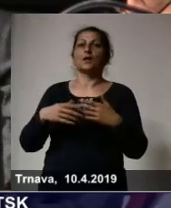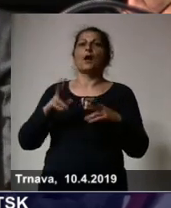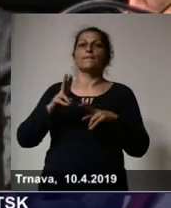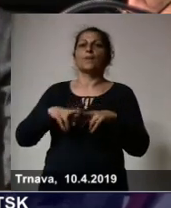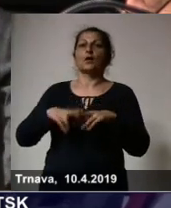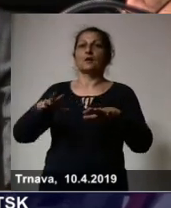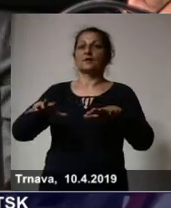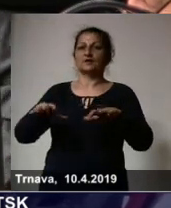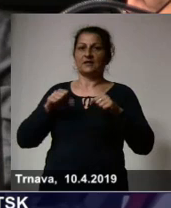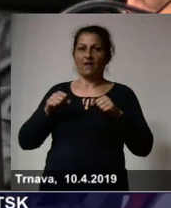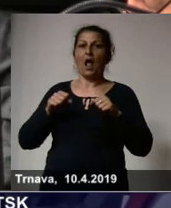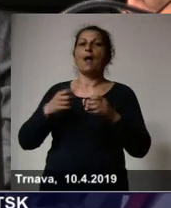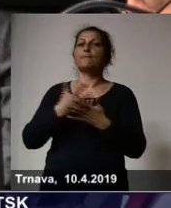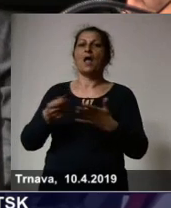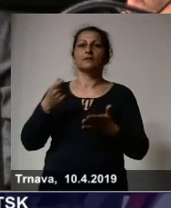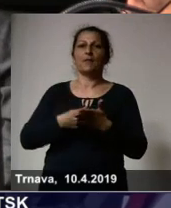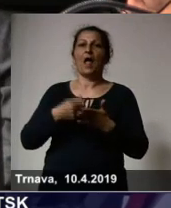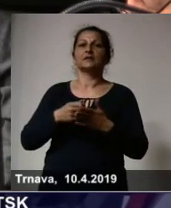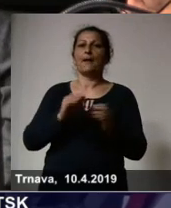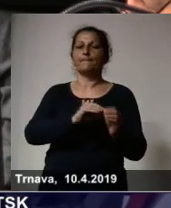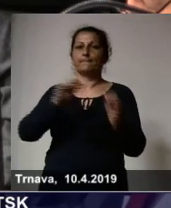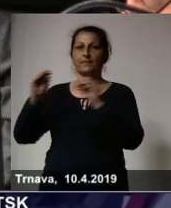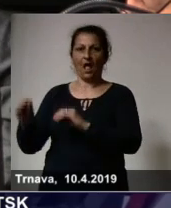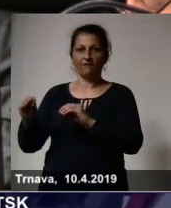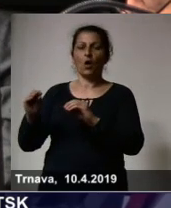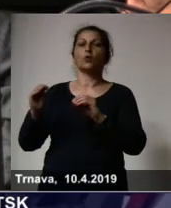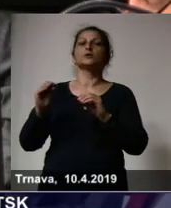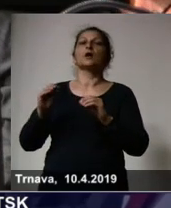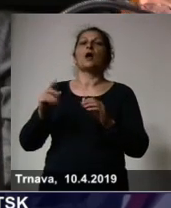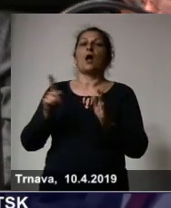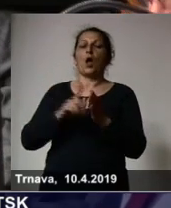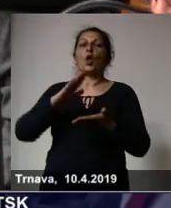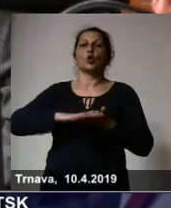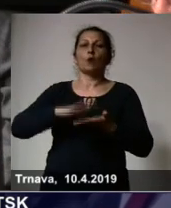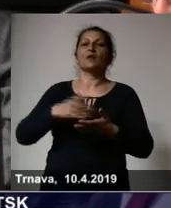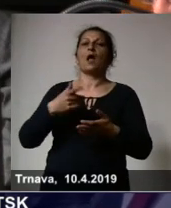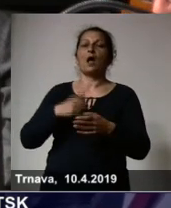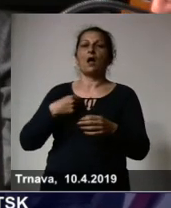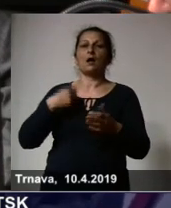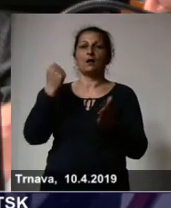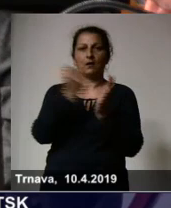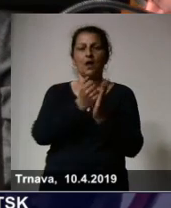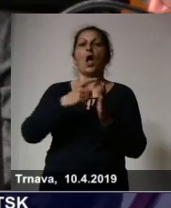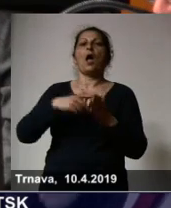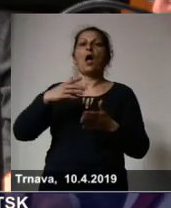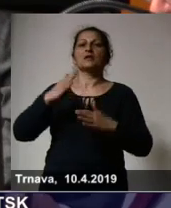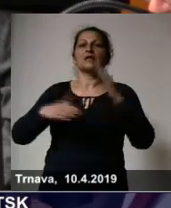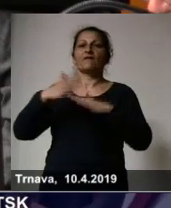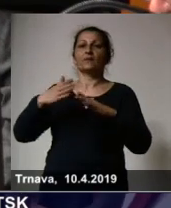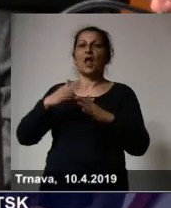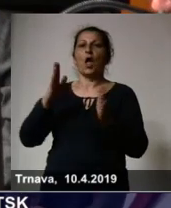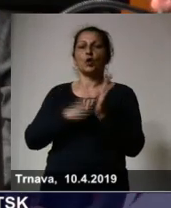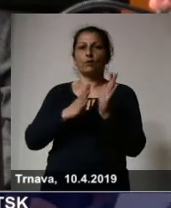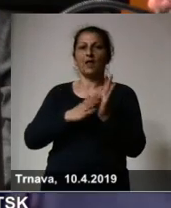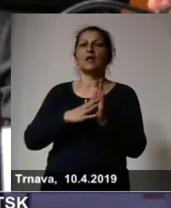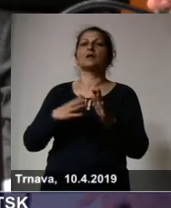schváliť bezodplatný prevod vlastníctva projektovej dokumentácie pre vydanie stavebného povolenia stavieb rekonštrukcia cesty,